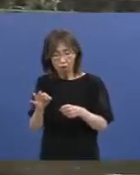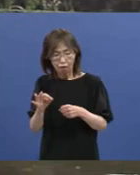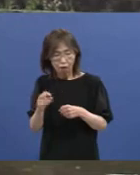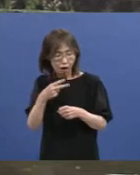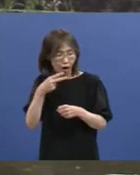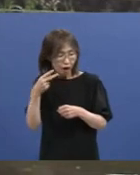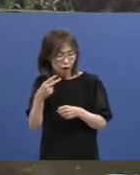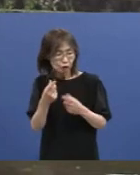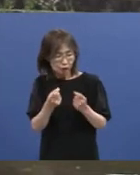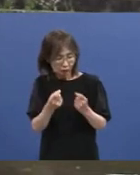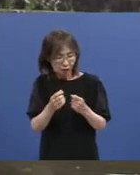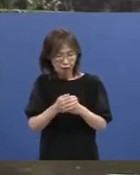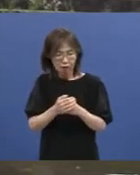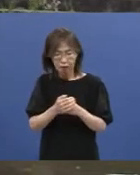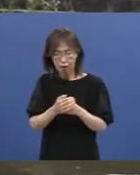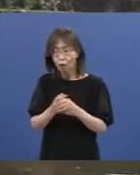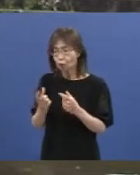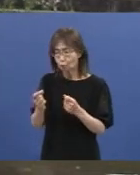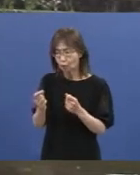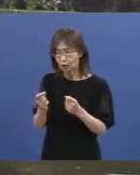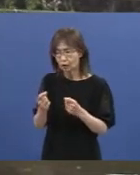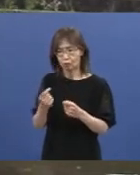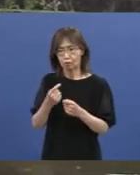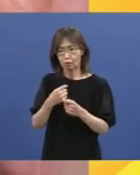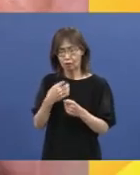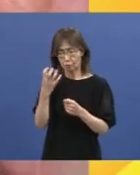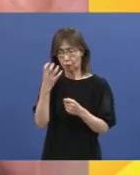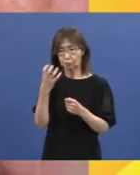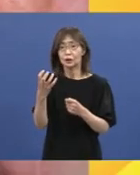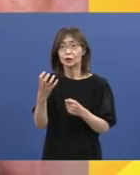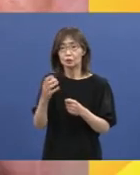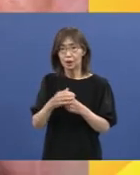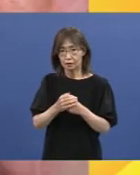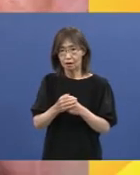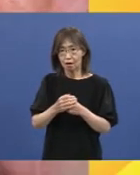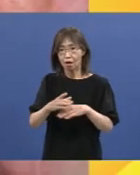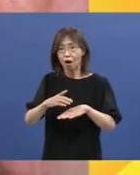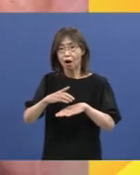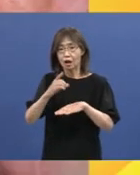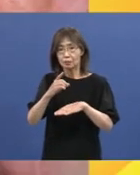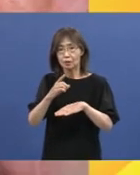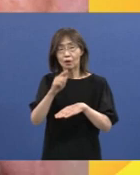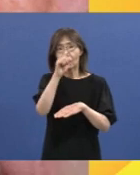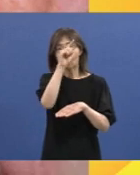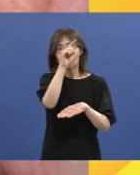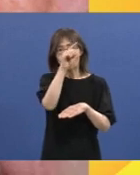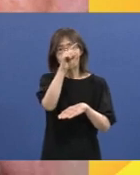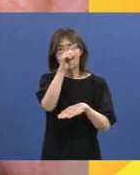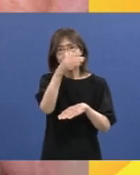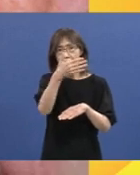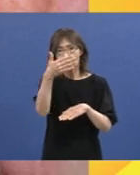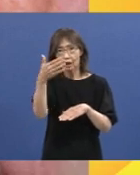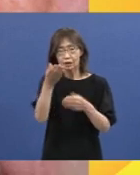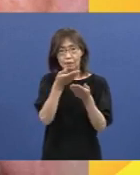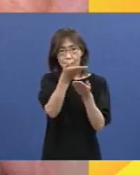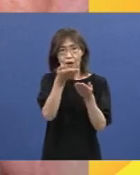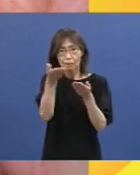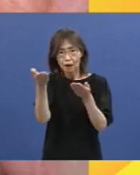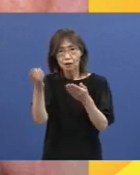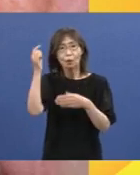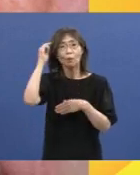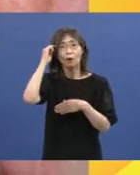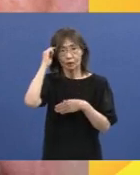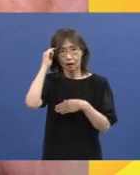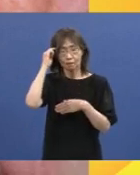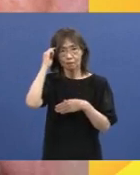たんですか？ そうなんです。私も驚きました。最初はね、上流から放流されたものかなと思ったりしたん